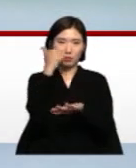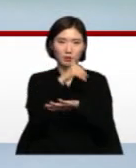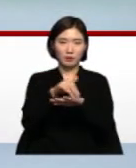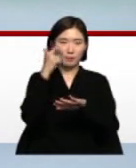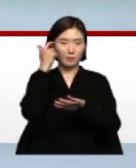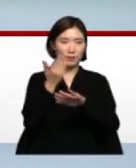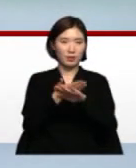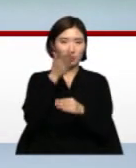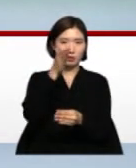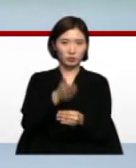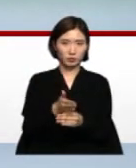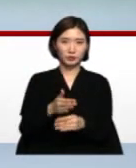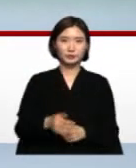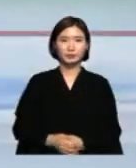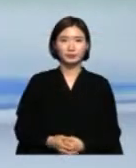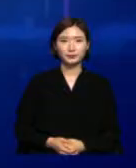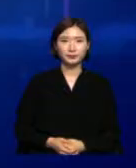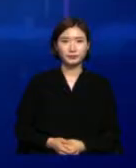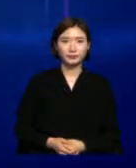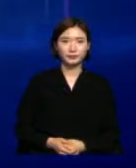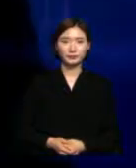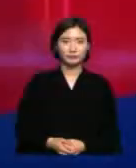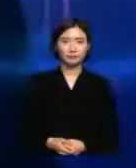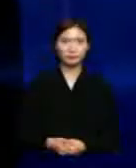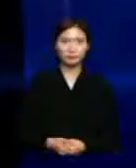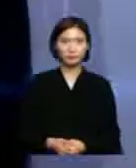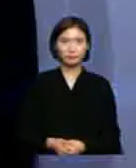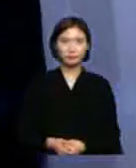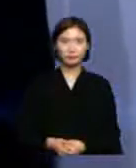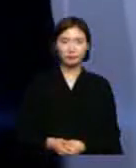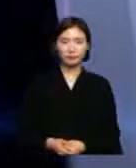반발하고 있습니다. 진기훈 기자입니다.